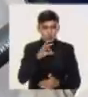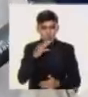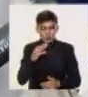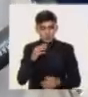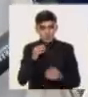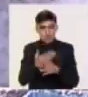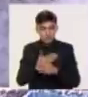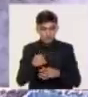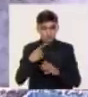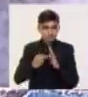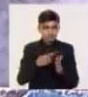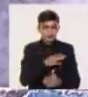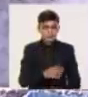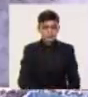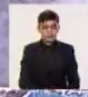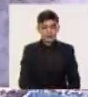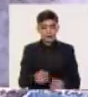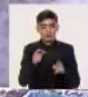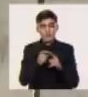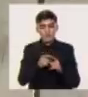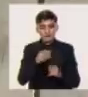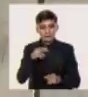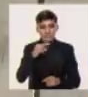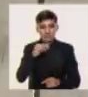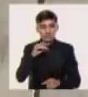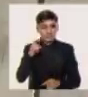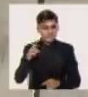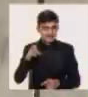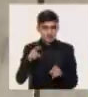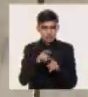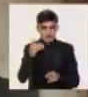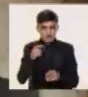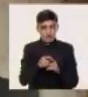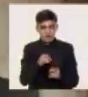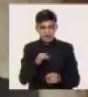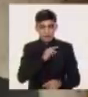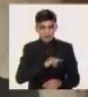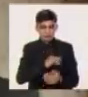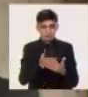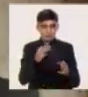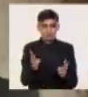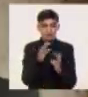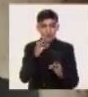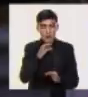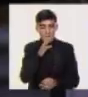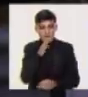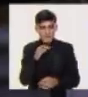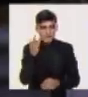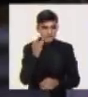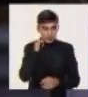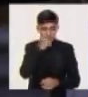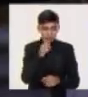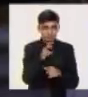вызвали помощь. По словам сотрудников ДЧС, профилактическую работу с населением перед отопительным сезоном они проводят каждый